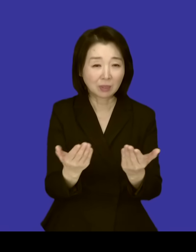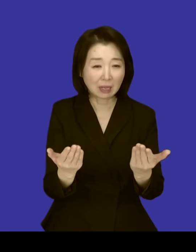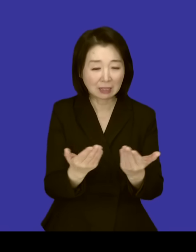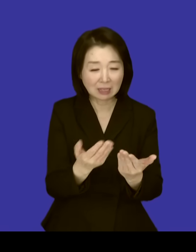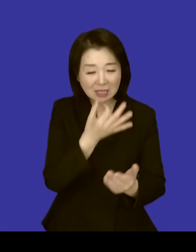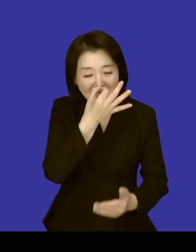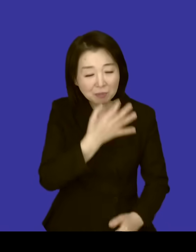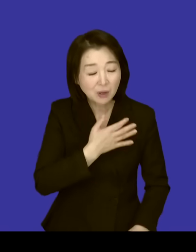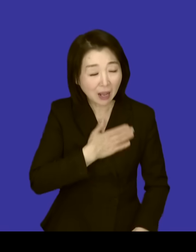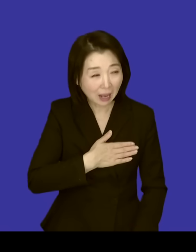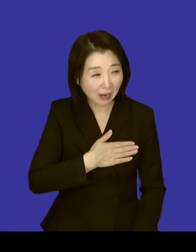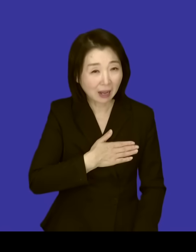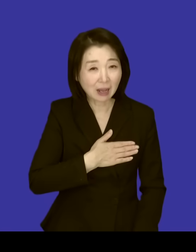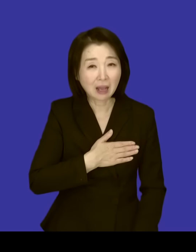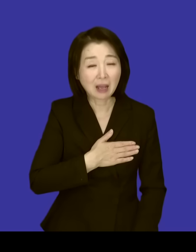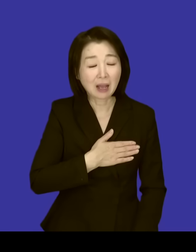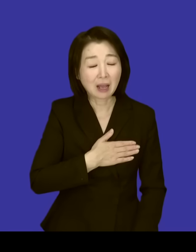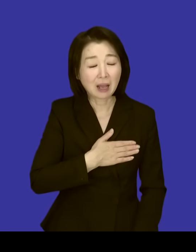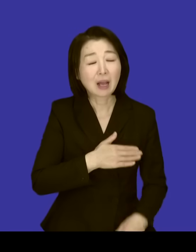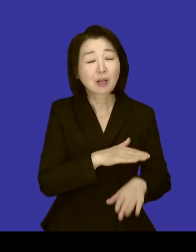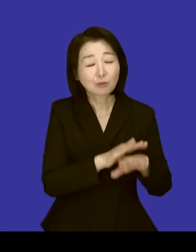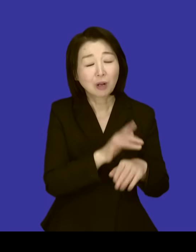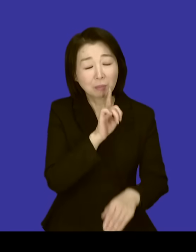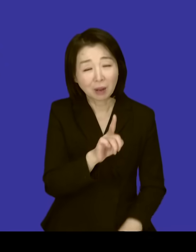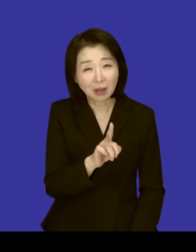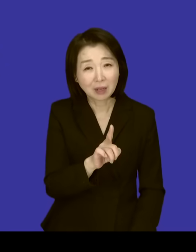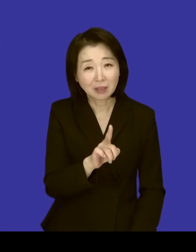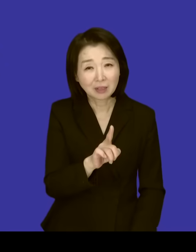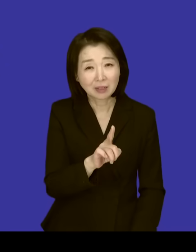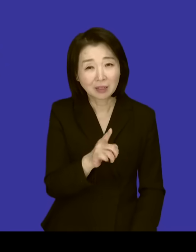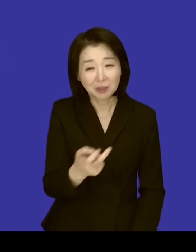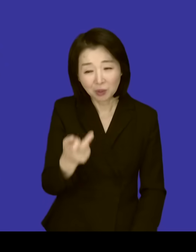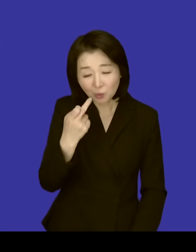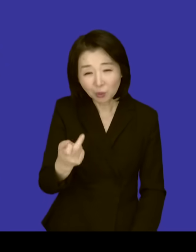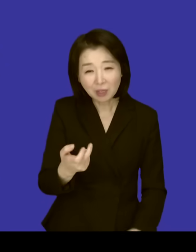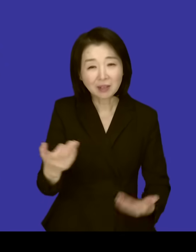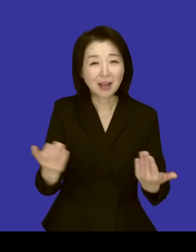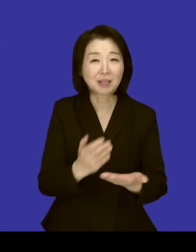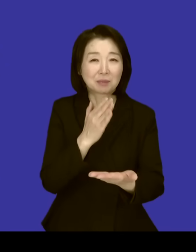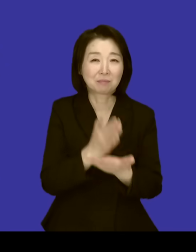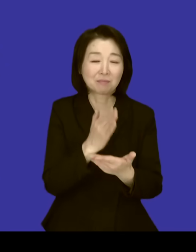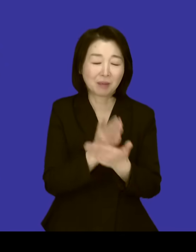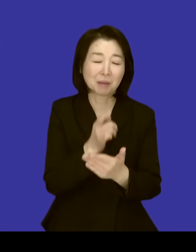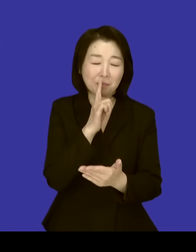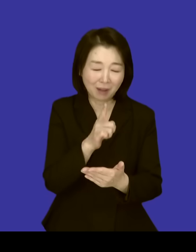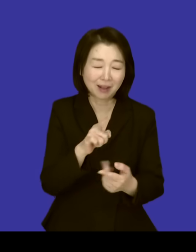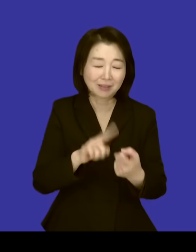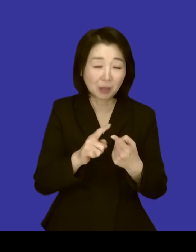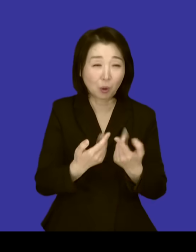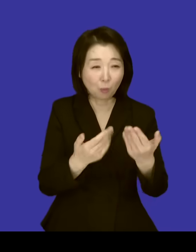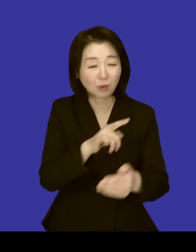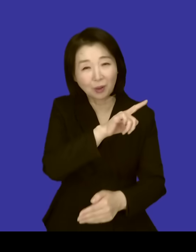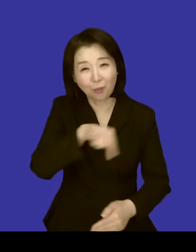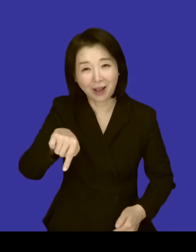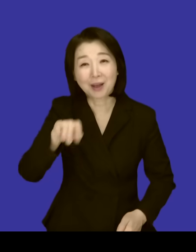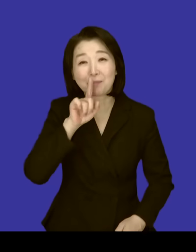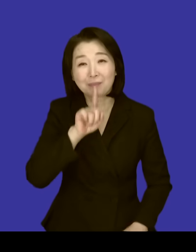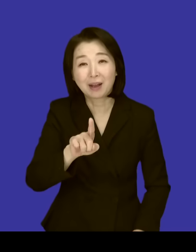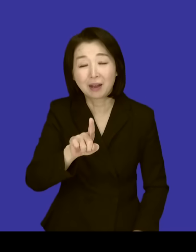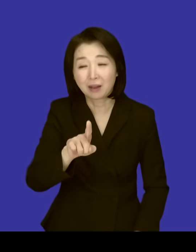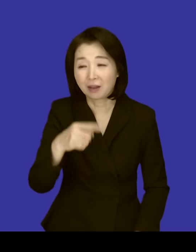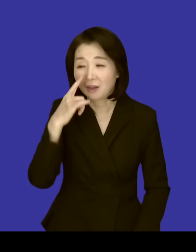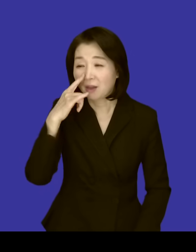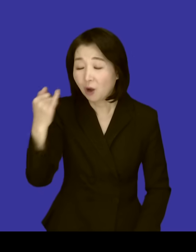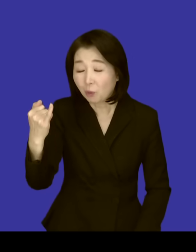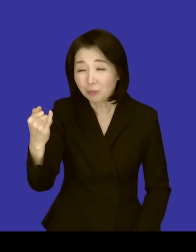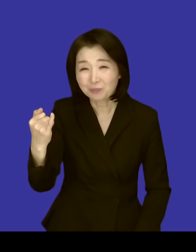힘들게 힘든지 일하는지 보고 동생은 그 길을 가지 않았으면 좋겠다라는 그렇죠. 마음으로 그랬던 건데 그리고 어머니께서도 작은